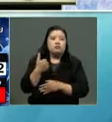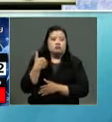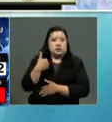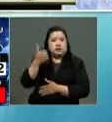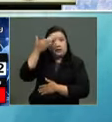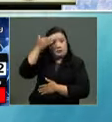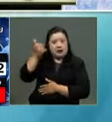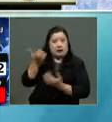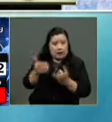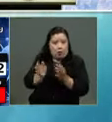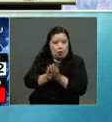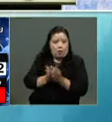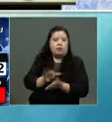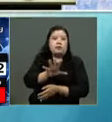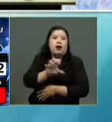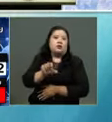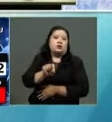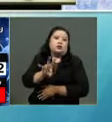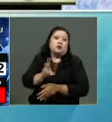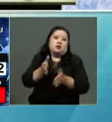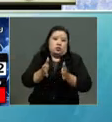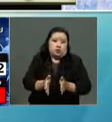ตัวเลขเมื่อวานนี้ก็เข้ามาถึง 527